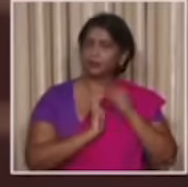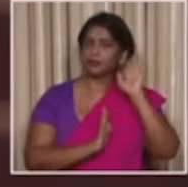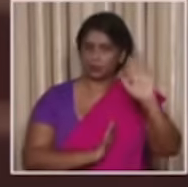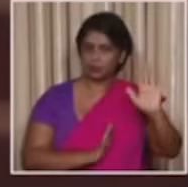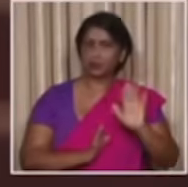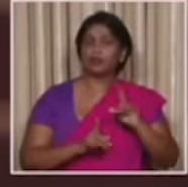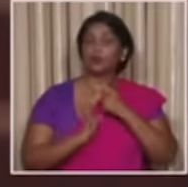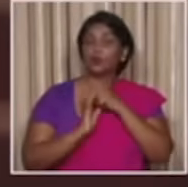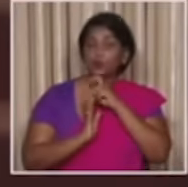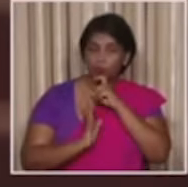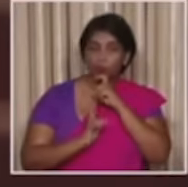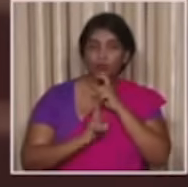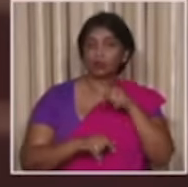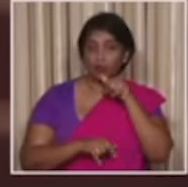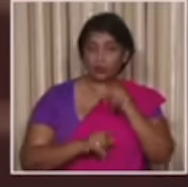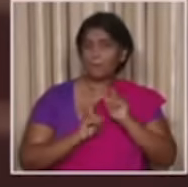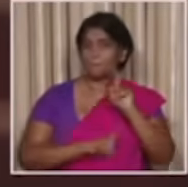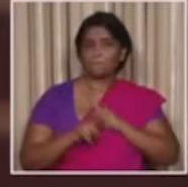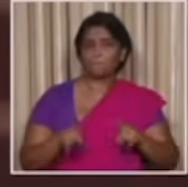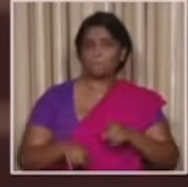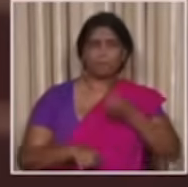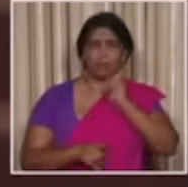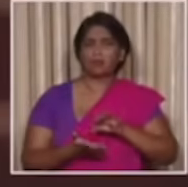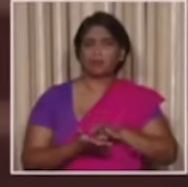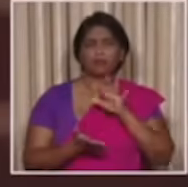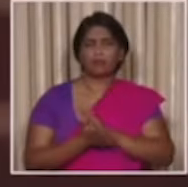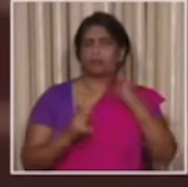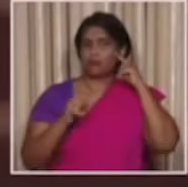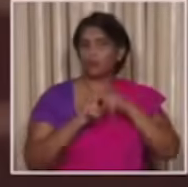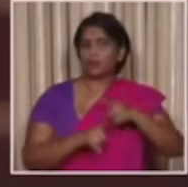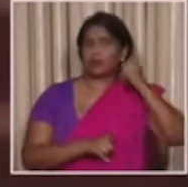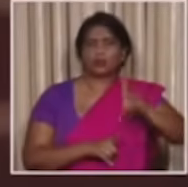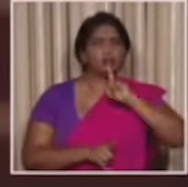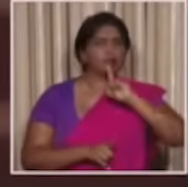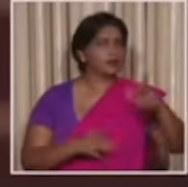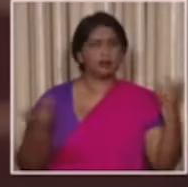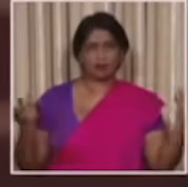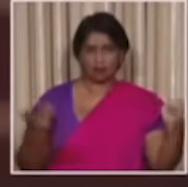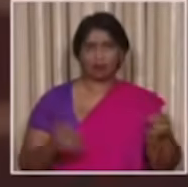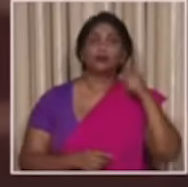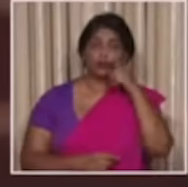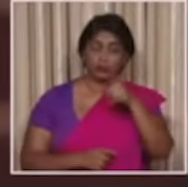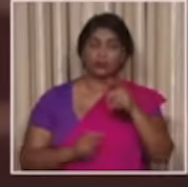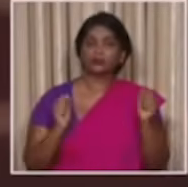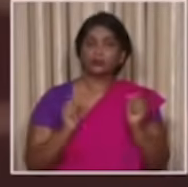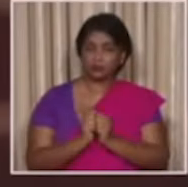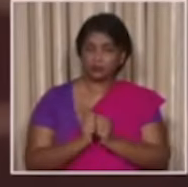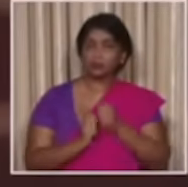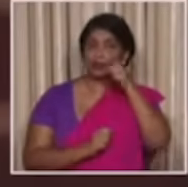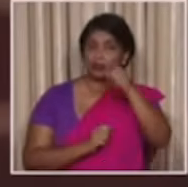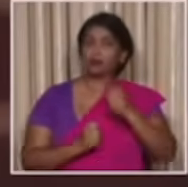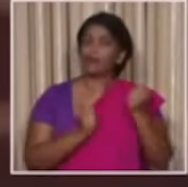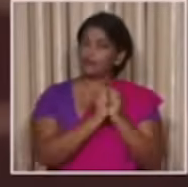තියෙනවා. අධිකරණයේ කරවදාවත් මේ පාර්ලිමේන්තුවේ ගන්නව තීන්දු පදනම් කරගෙන තීන්දු දෙන්නේ නැහැ. ඔබතුමා කරේ